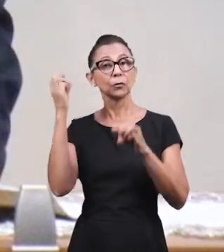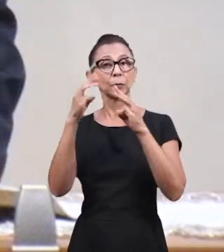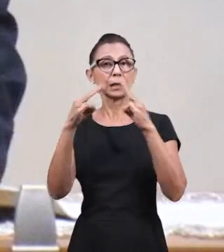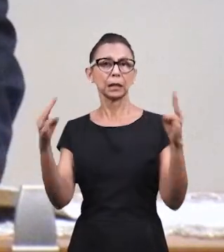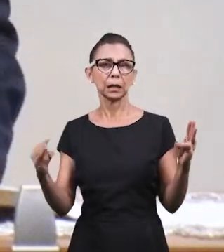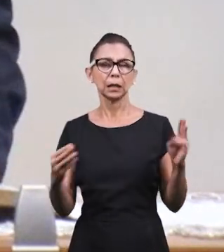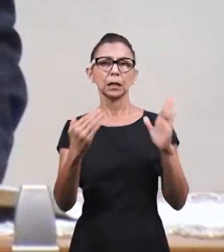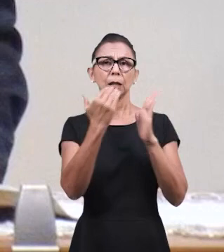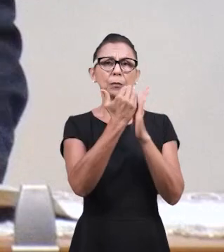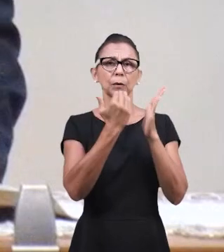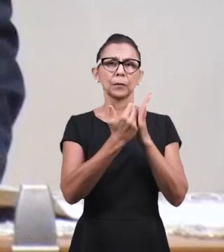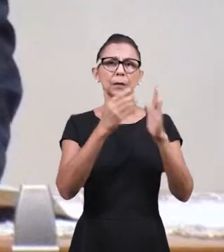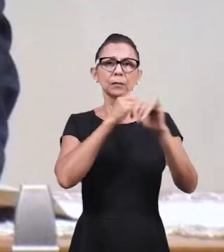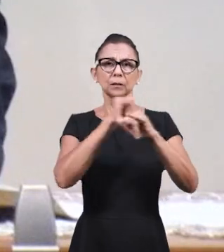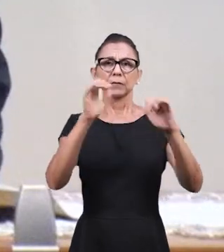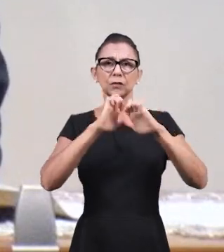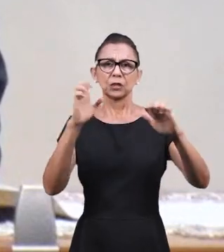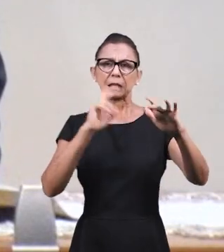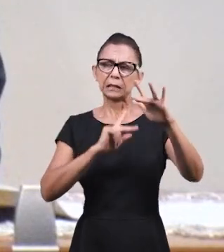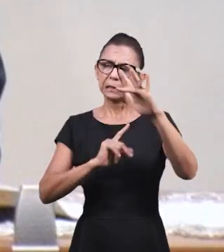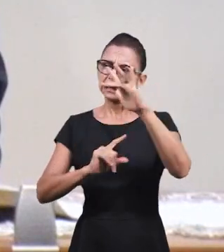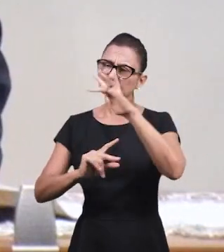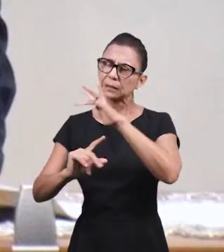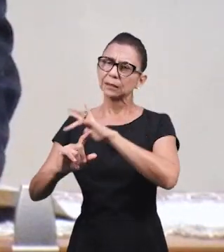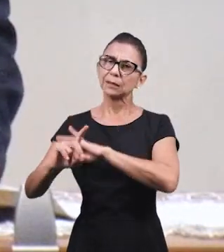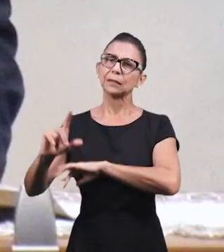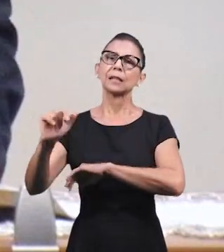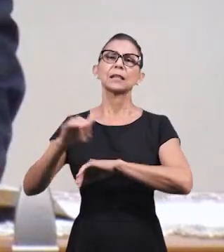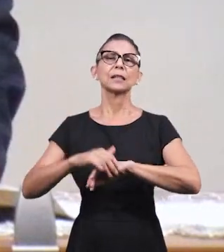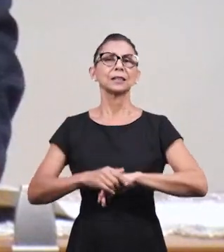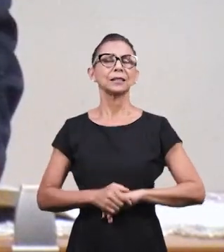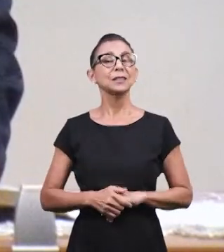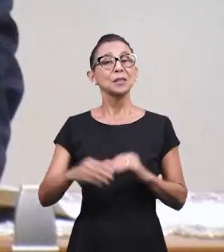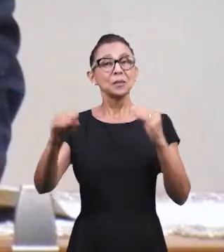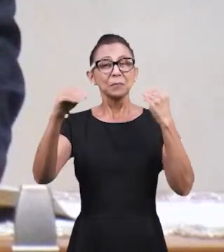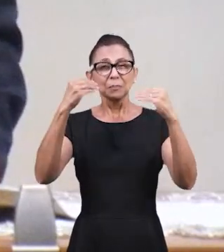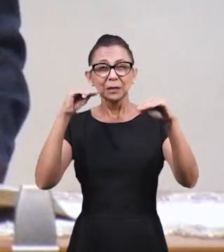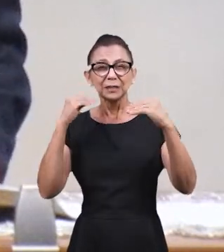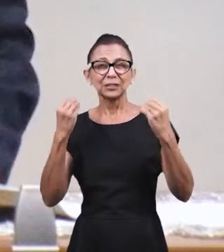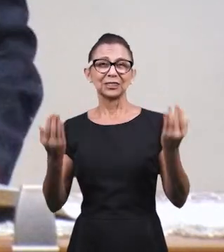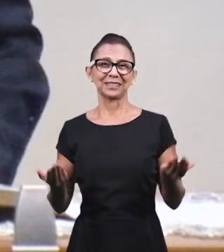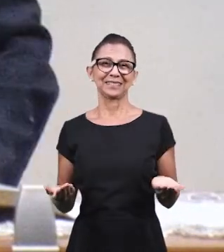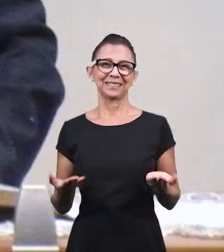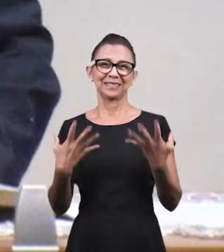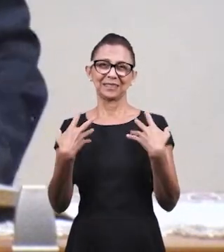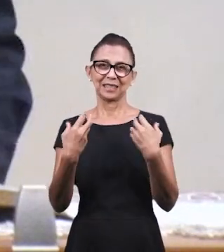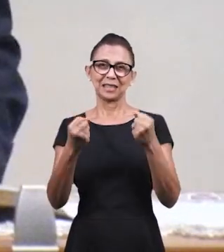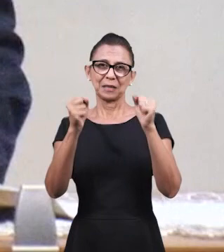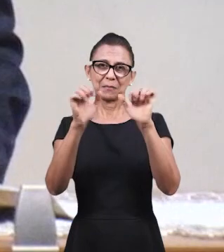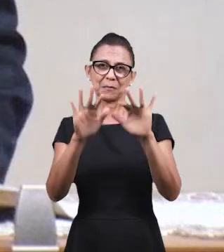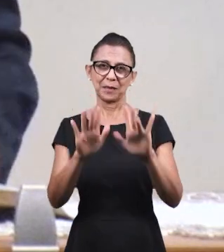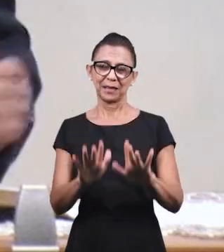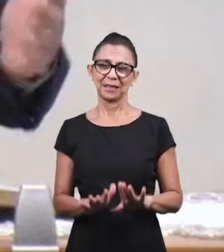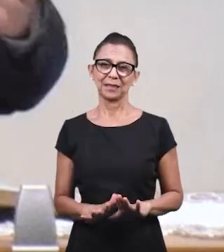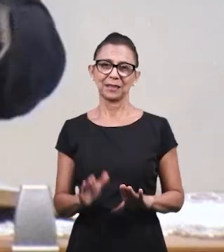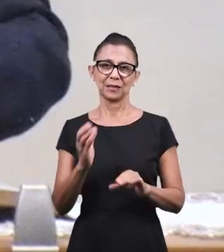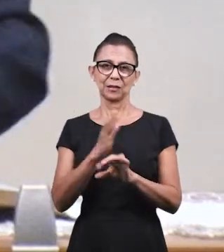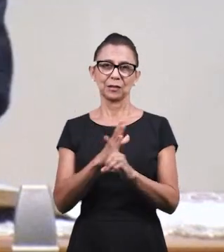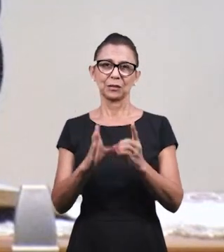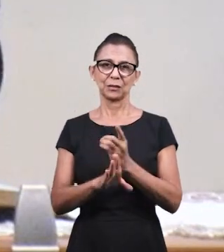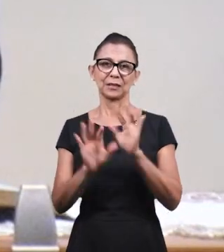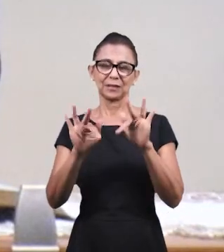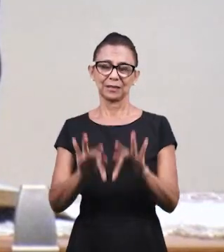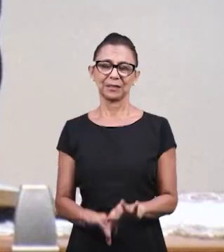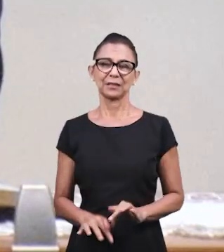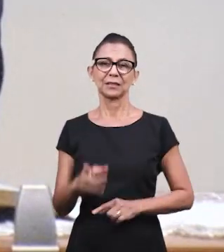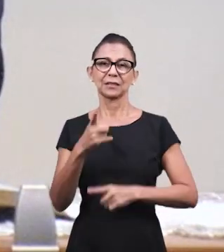радио с программой провозглашая вечной вангели присылайте нам ваши свидетельство мы прощаемся